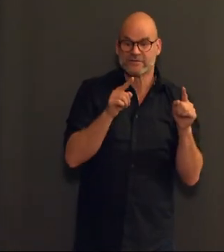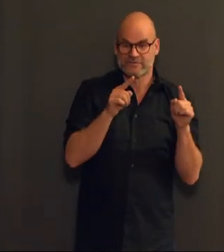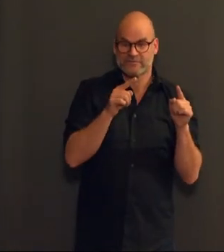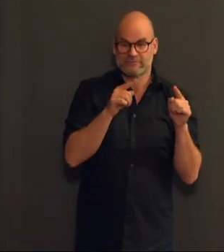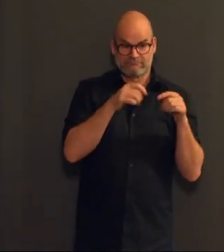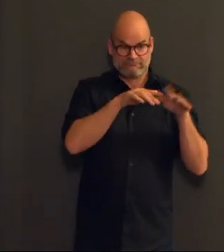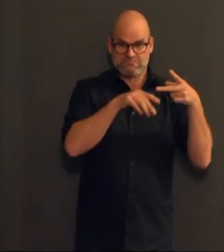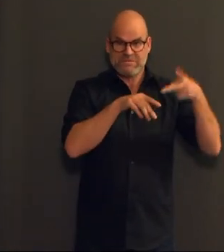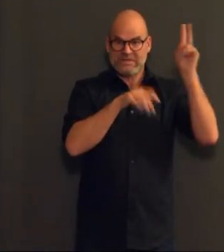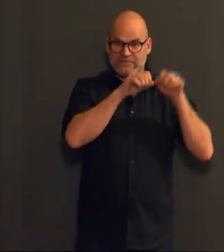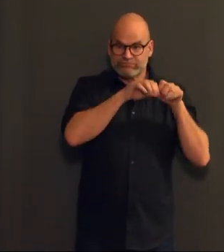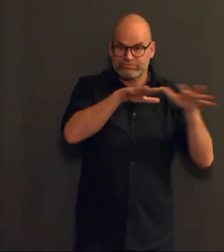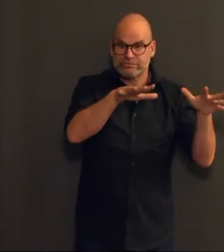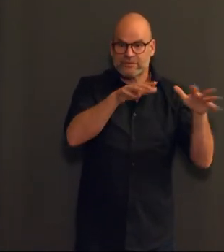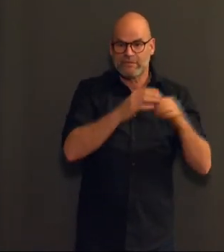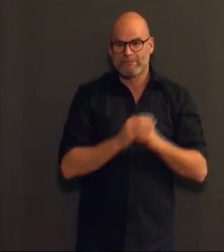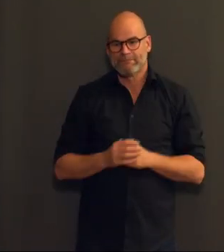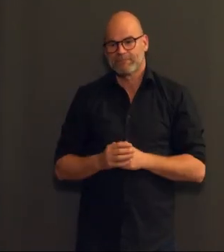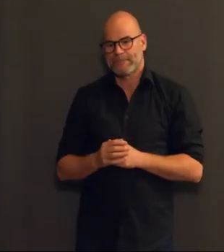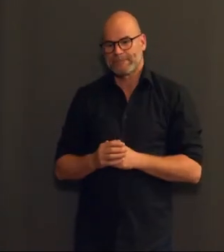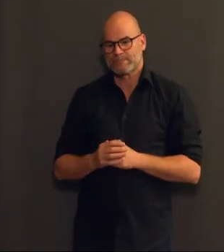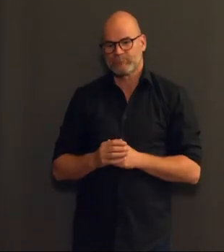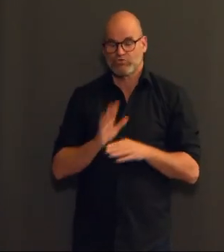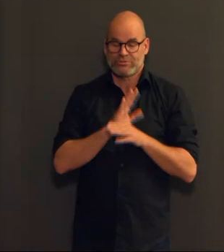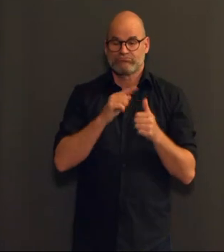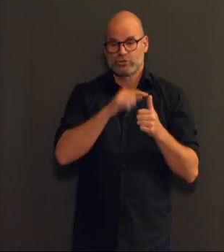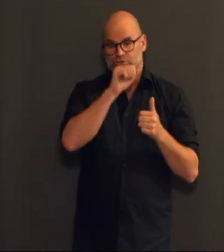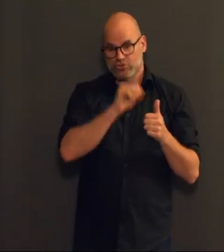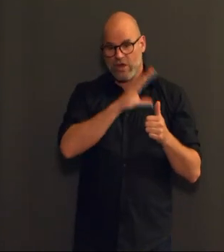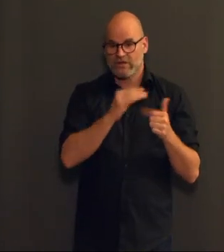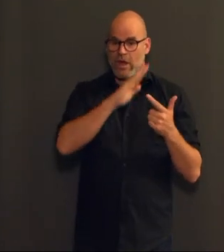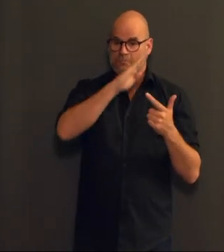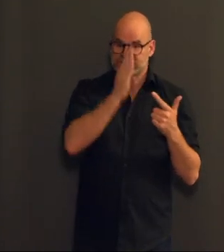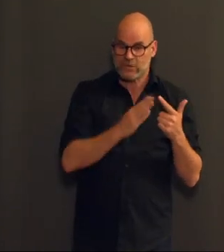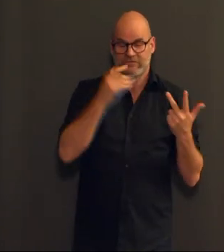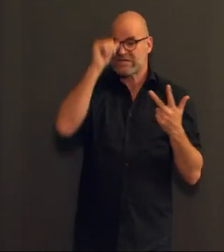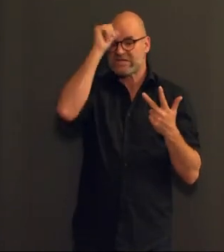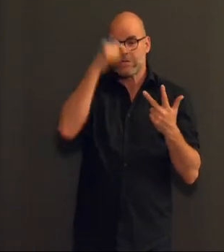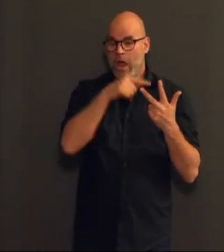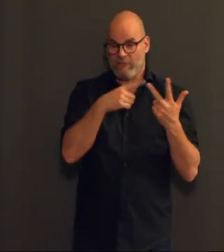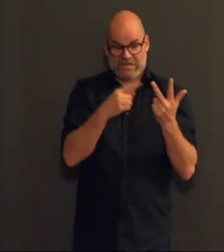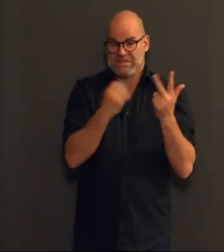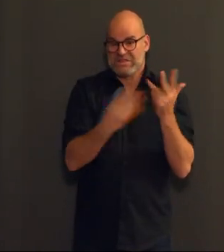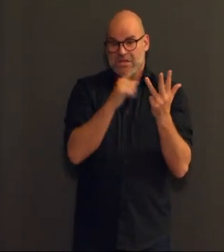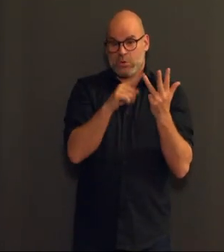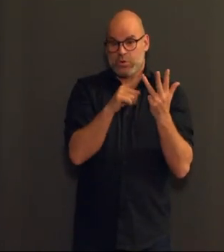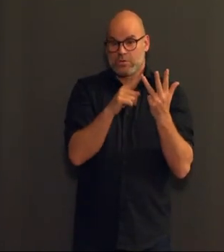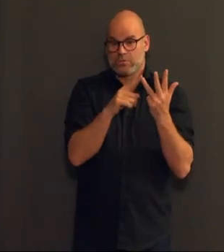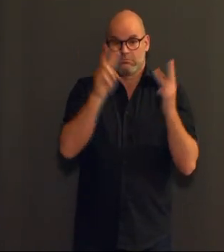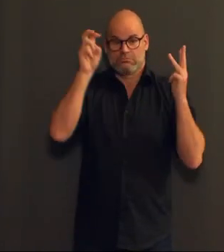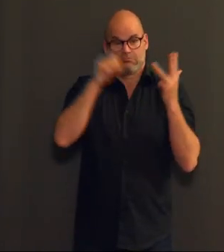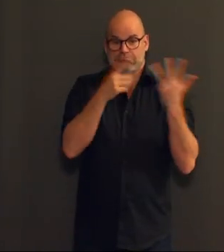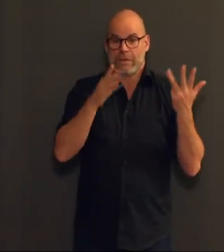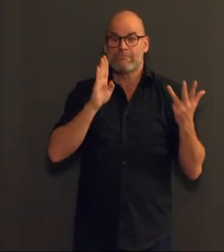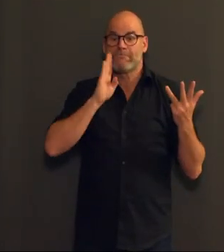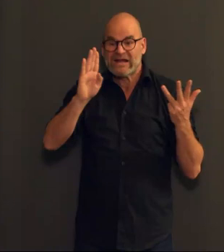de Zuid-Afrikaanse, de Braziliaanse of misschien zelfs de Indische. Of wie weet zelfs een nieuwe Belgische variant, die we nog niet